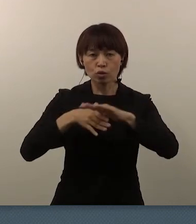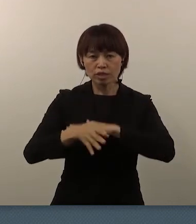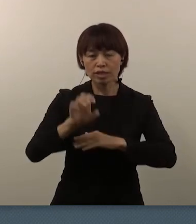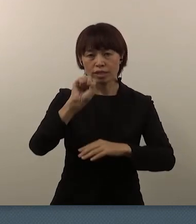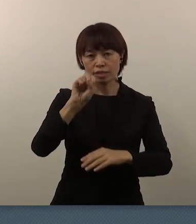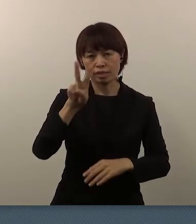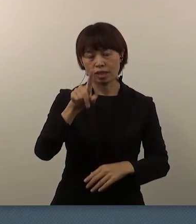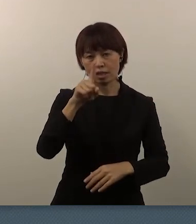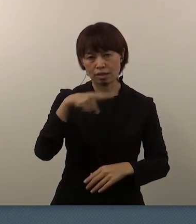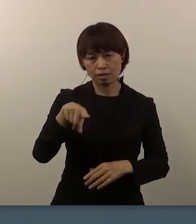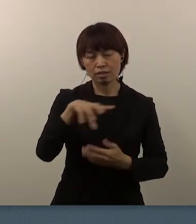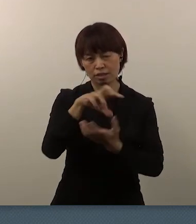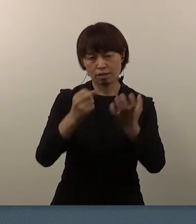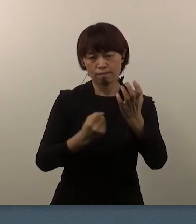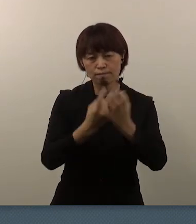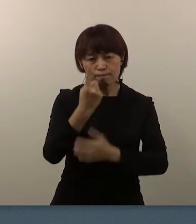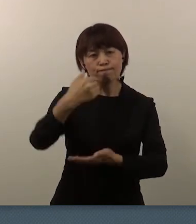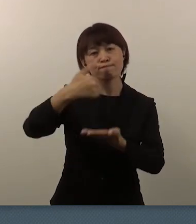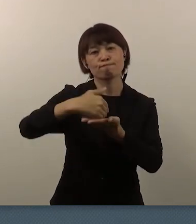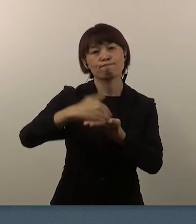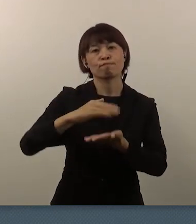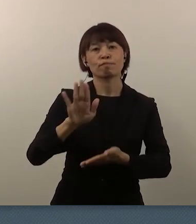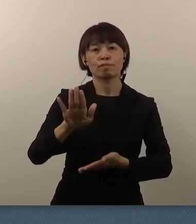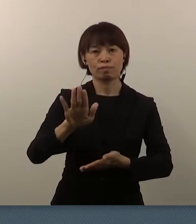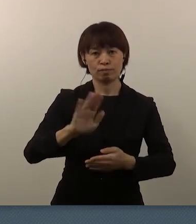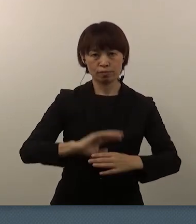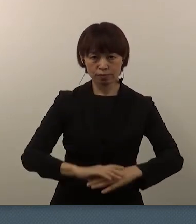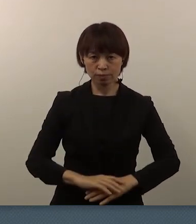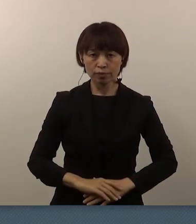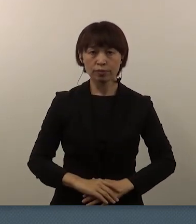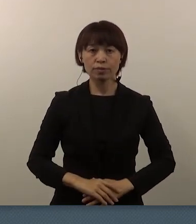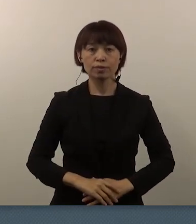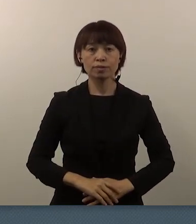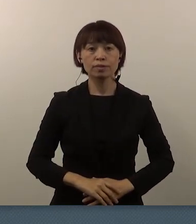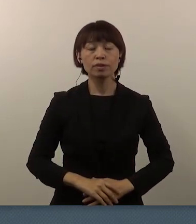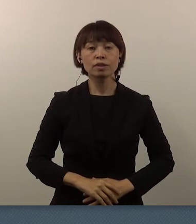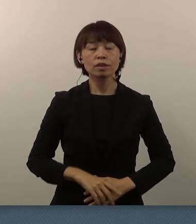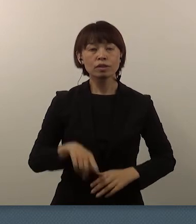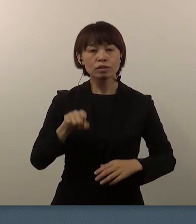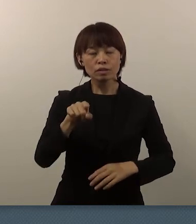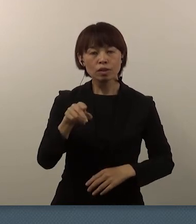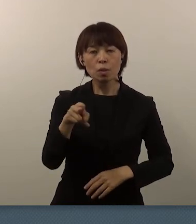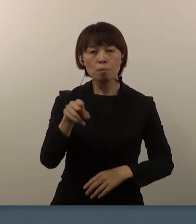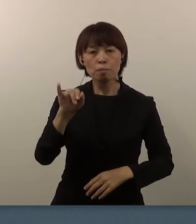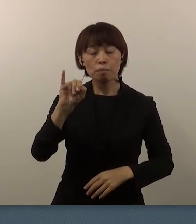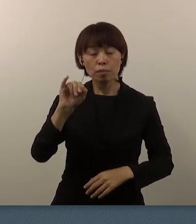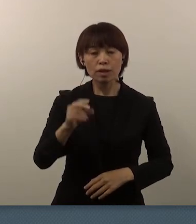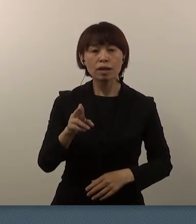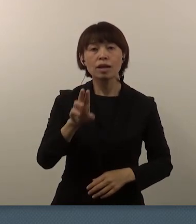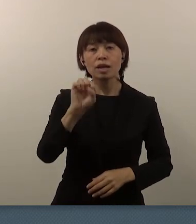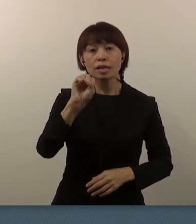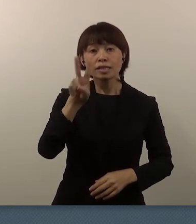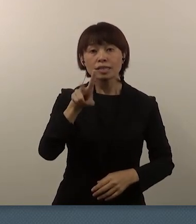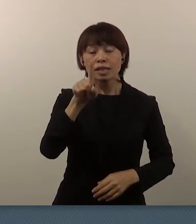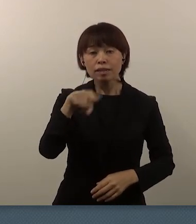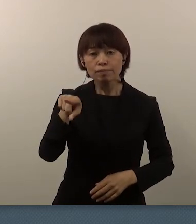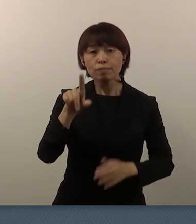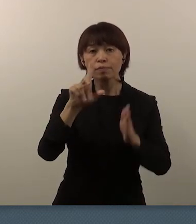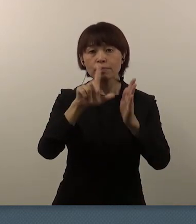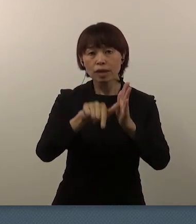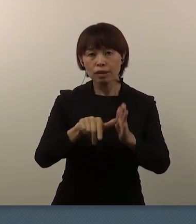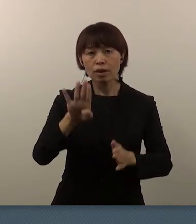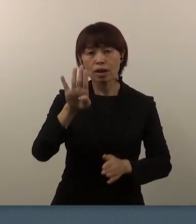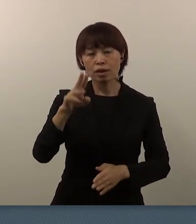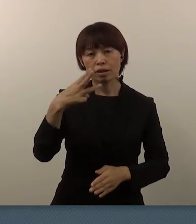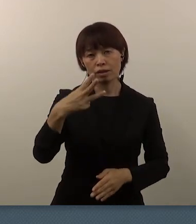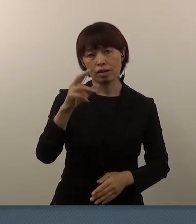ン事件のことでありました。それがああいうバイオテロ、まあ、サリンの場合にはケミカルテロですけども、ああいう新